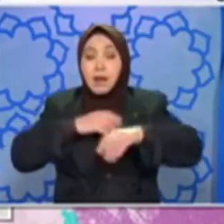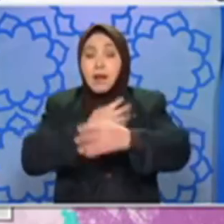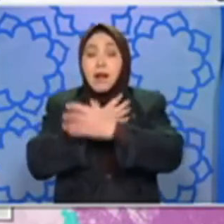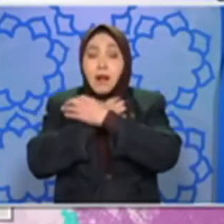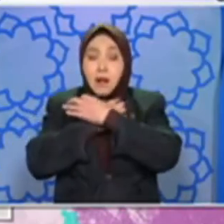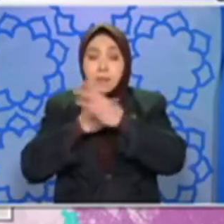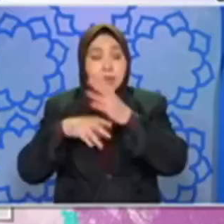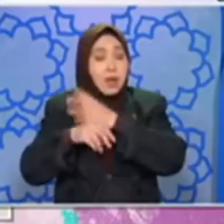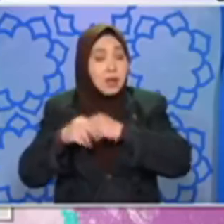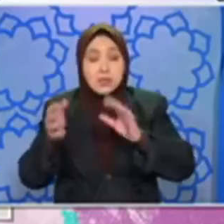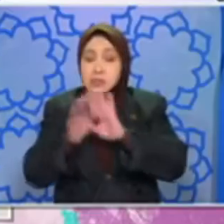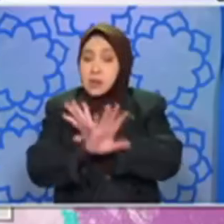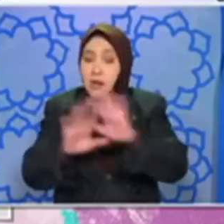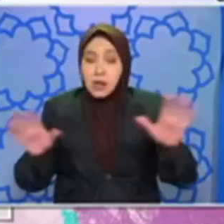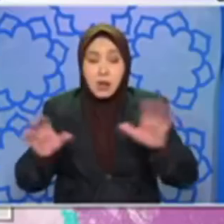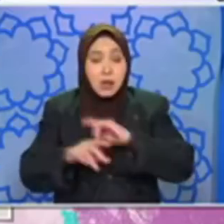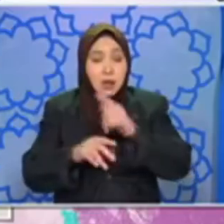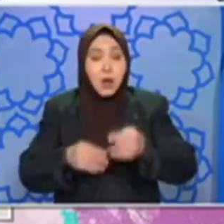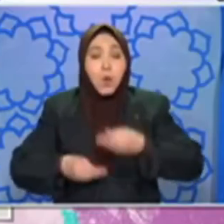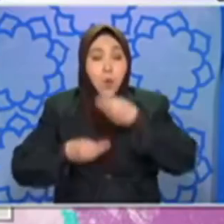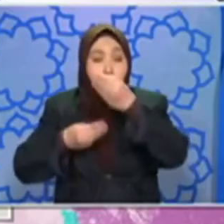عنقك